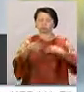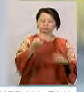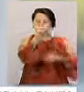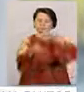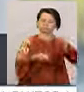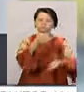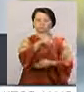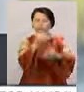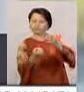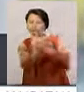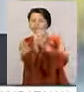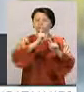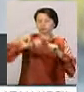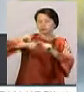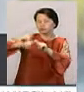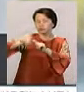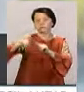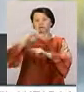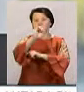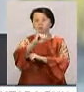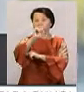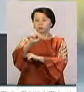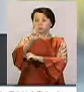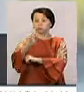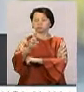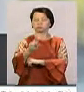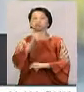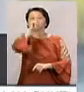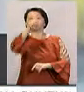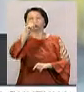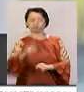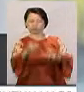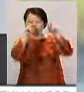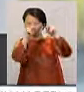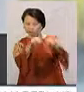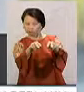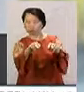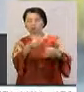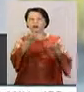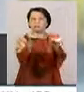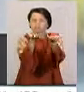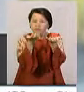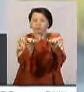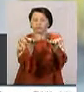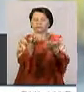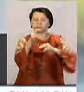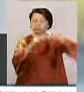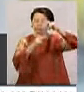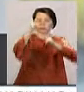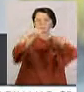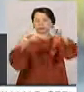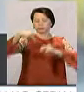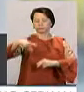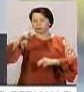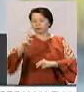juga membangkitkan pelbagai itu, ia sebenarnya perlu dilihat dalam konteks hendak membina